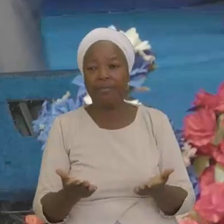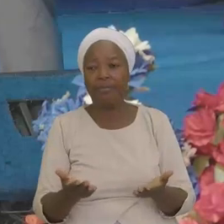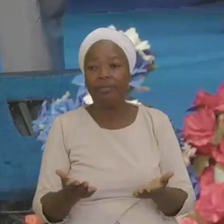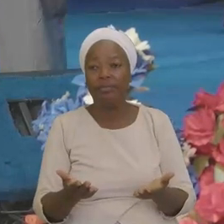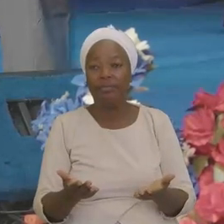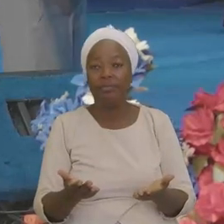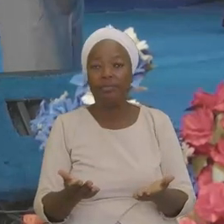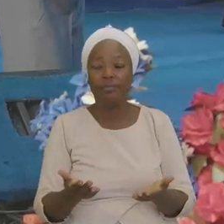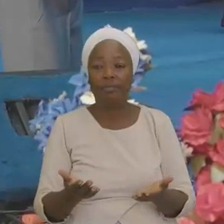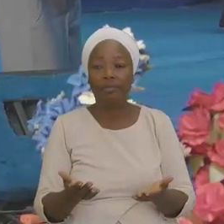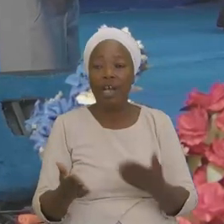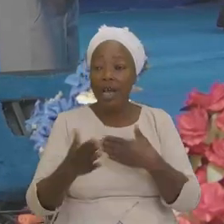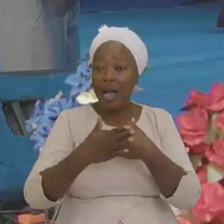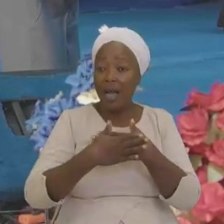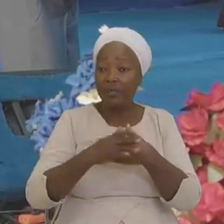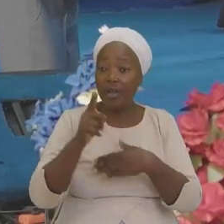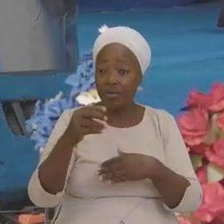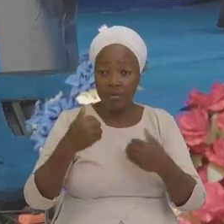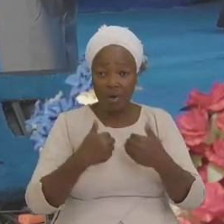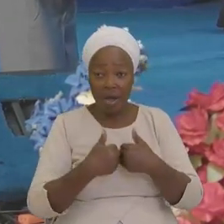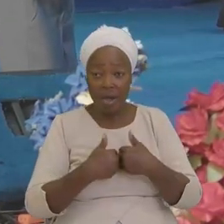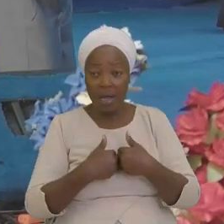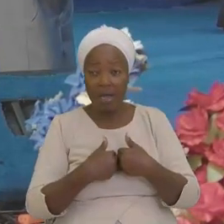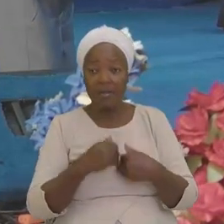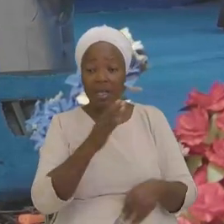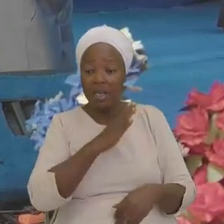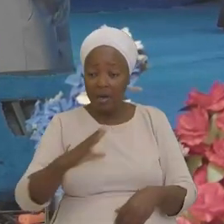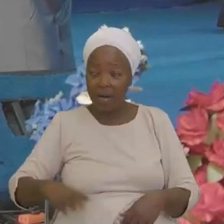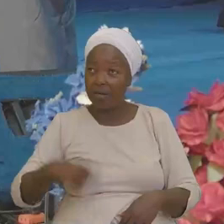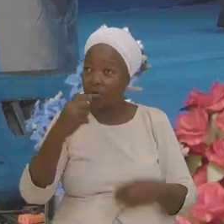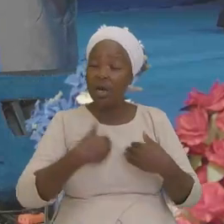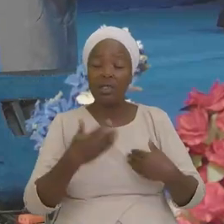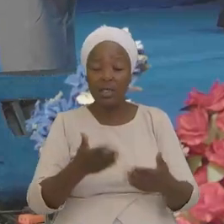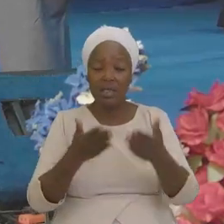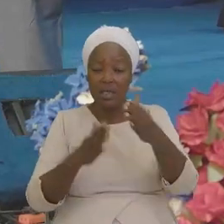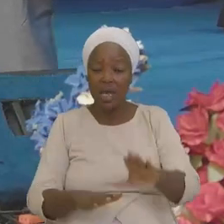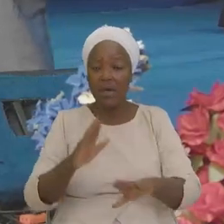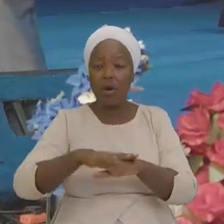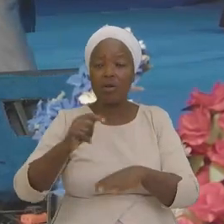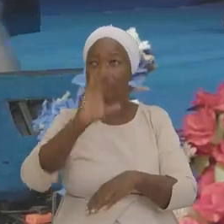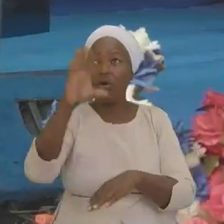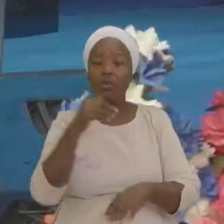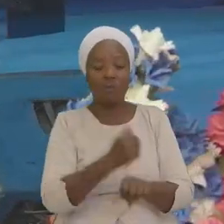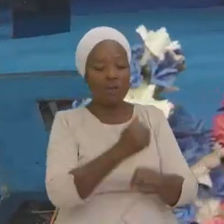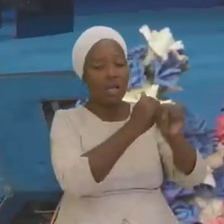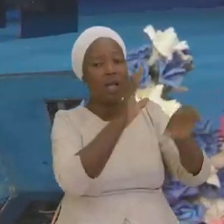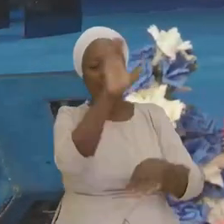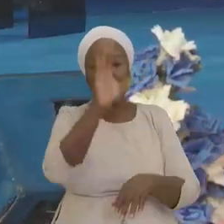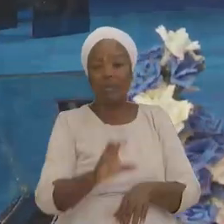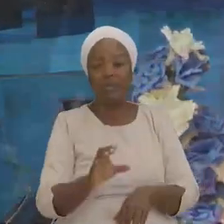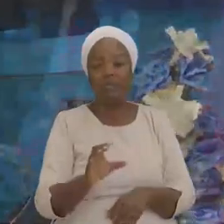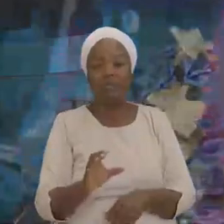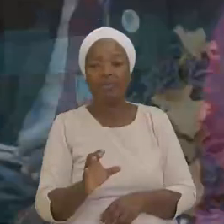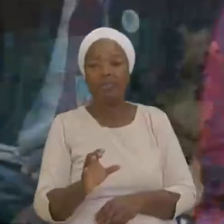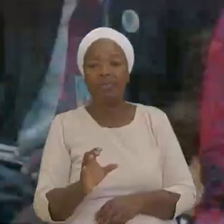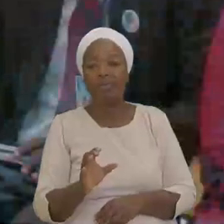après que les possibilités du salut soient disponibles, après que tu aies Christ qui est